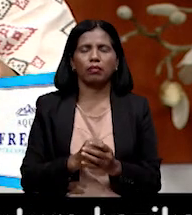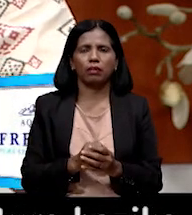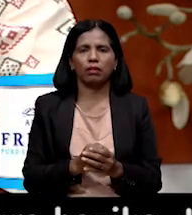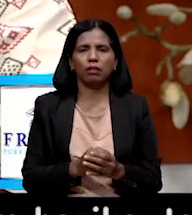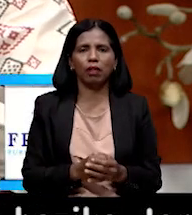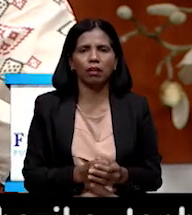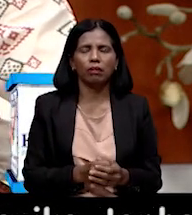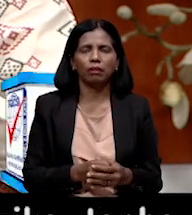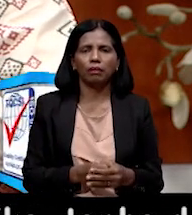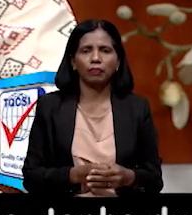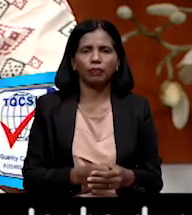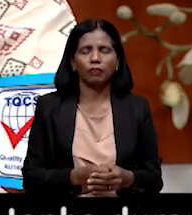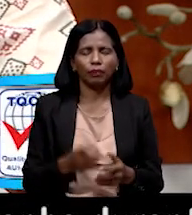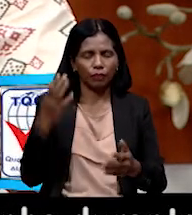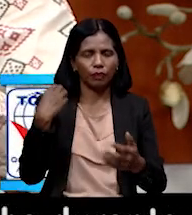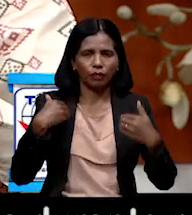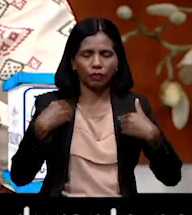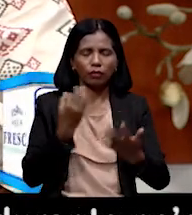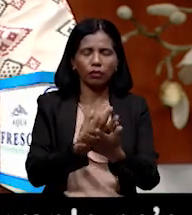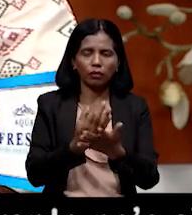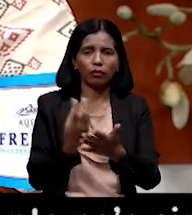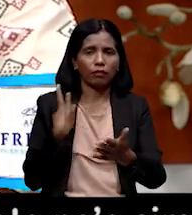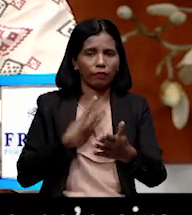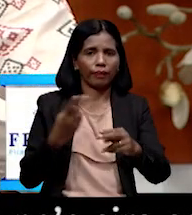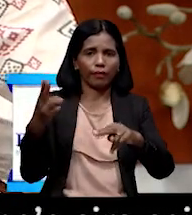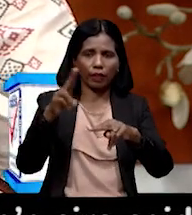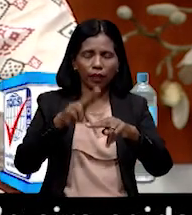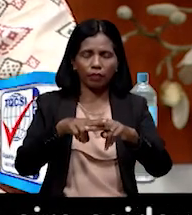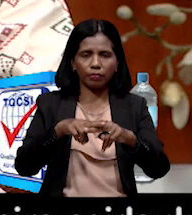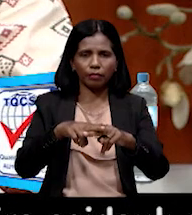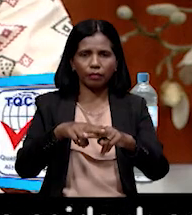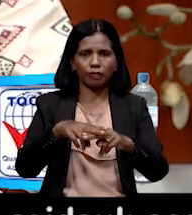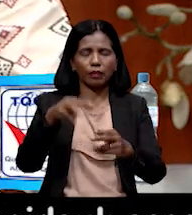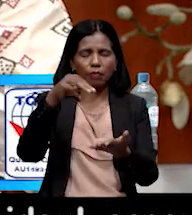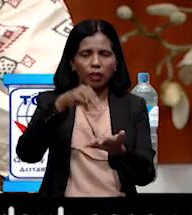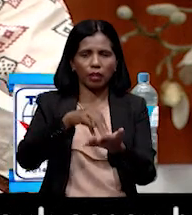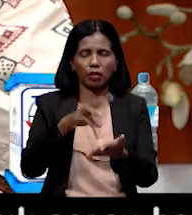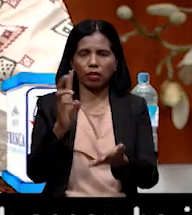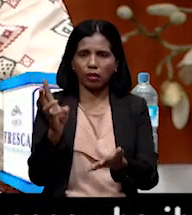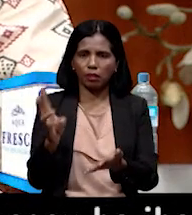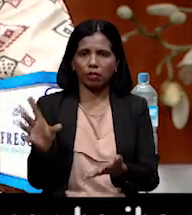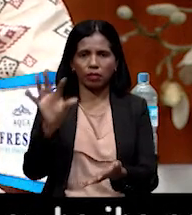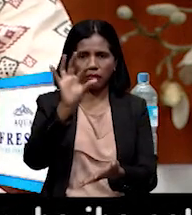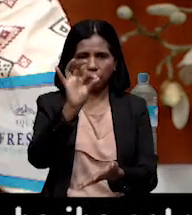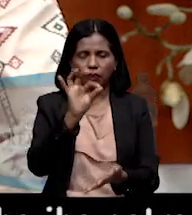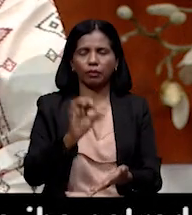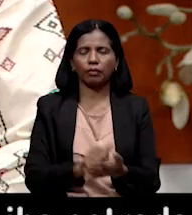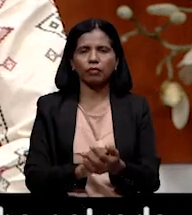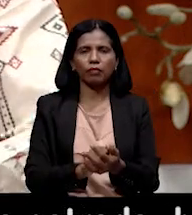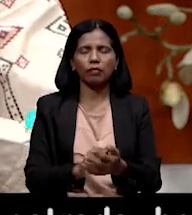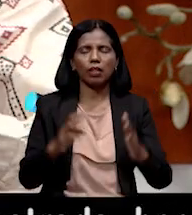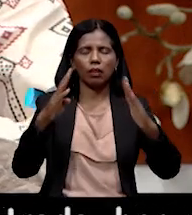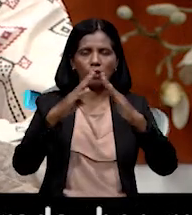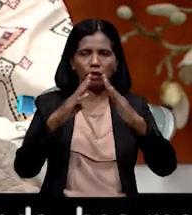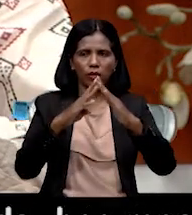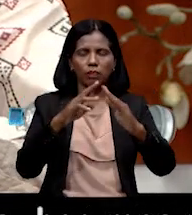fun de dau iha orsamen tu ne ita aumenta milyar ne nul racing sia ba uma ba itenia povo